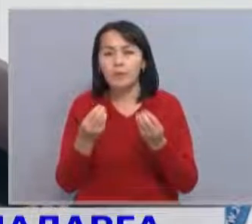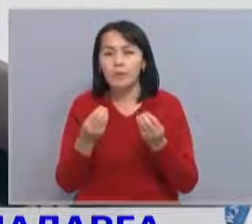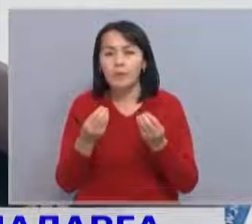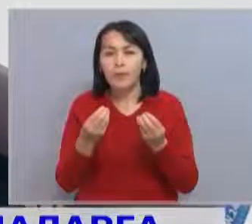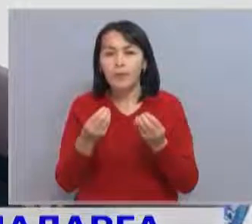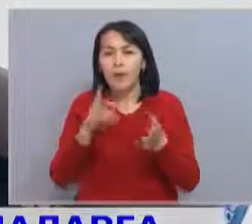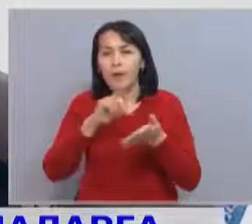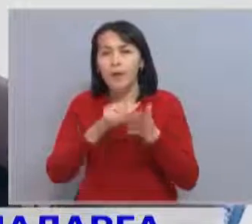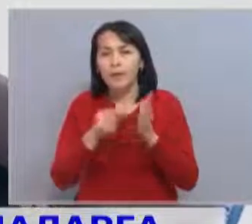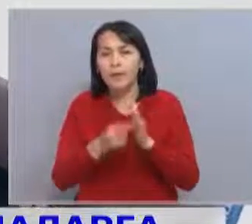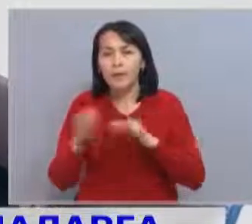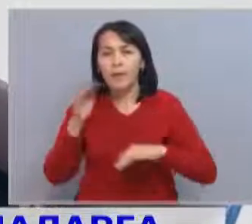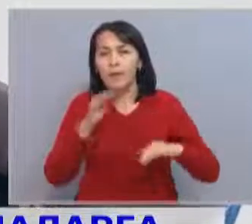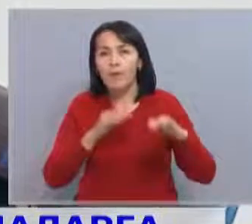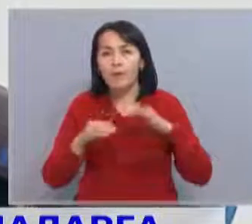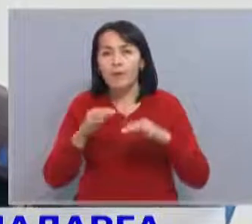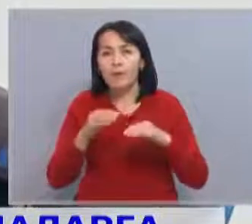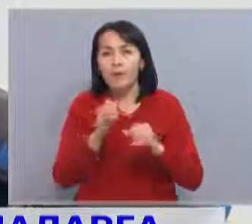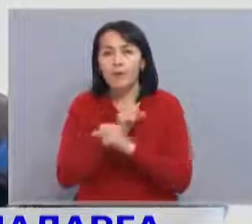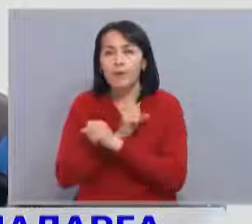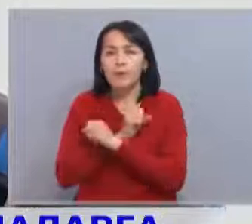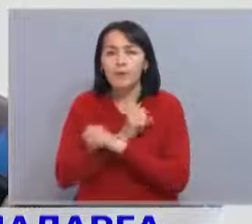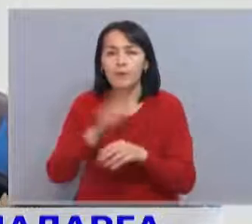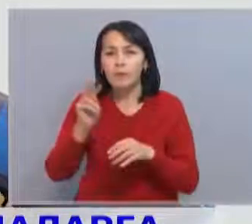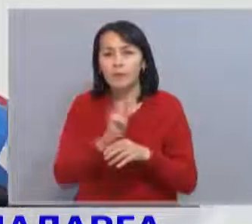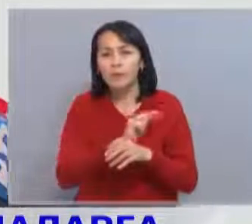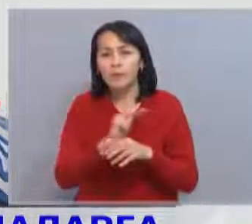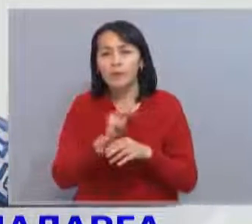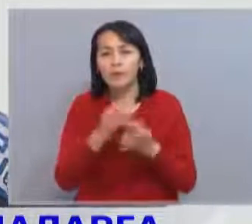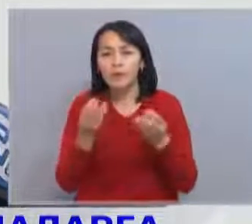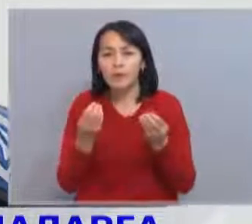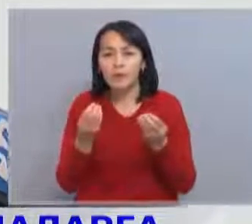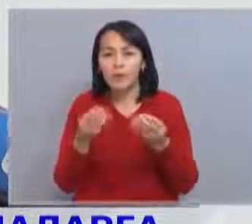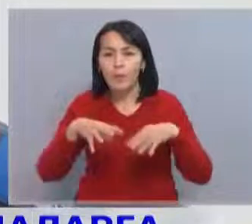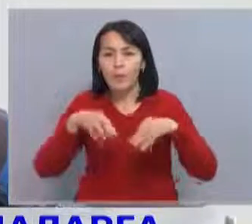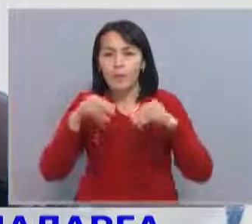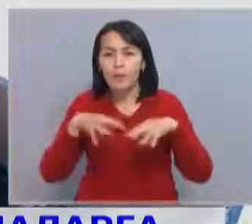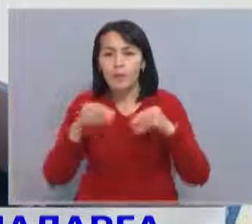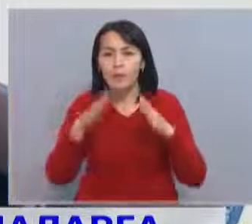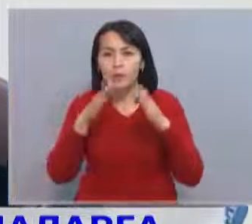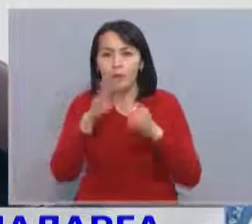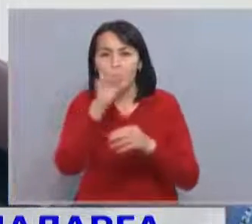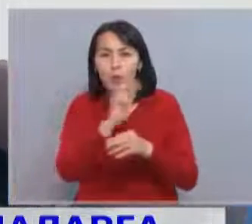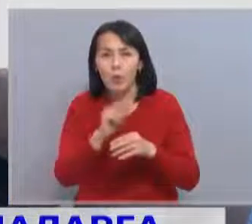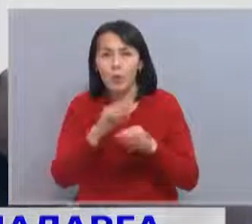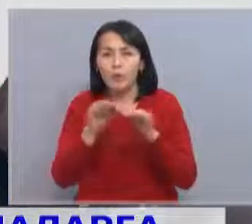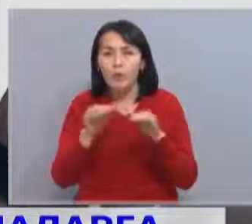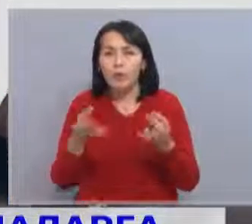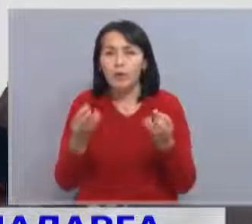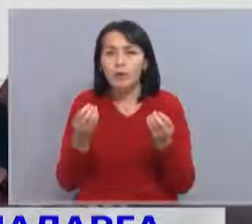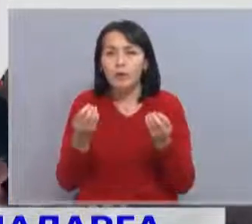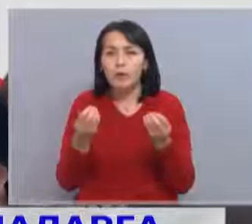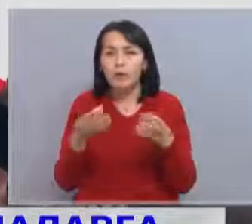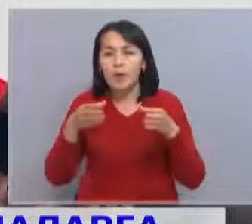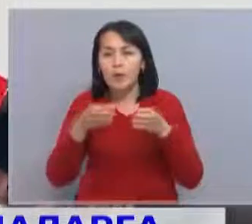инклюзивті кластар, бассейн, оңалту, реабилитация, жаңағы сосын мысалға үйде оқитын балаларға қосымша